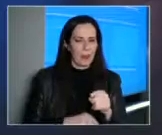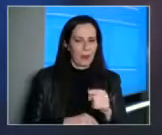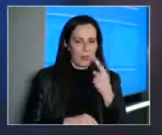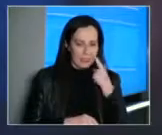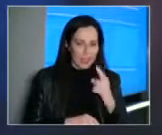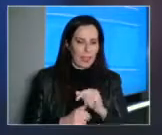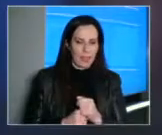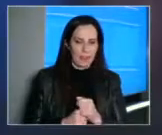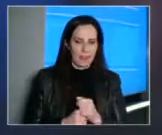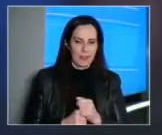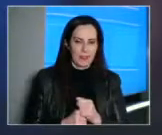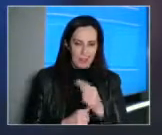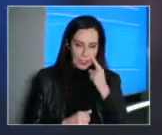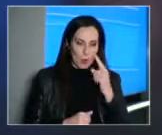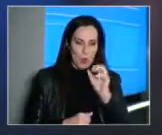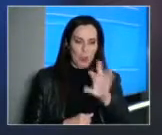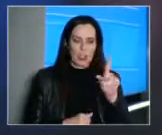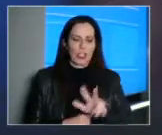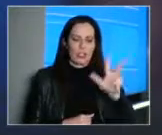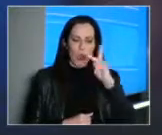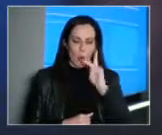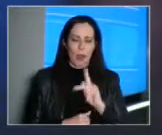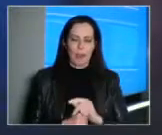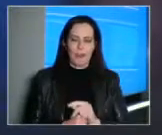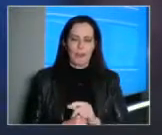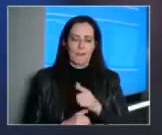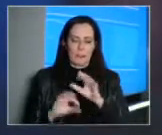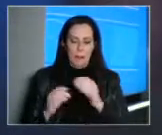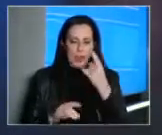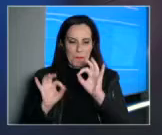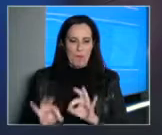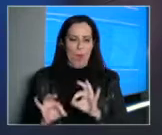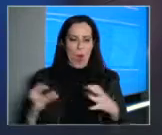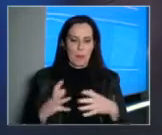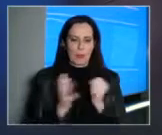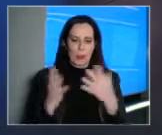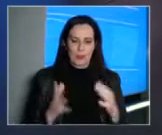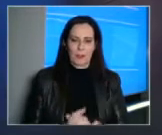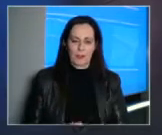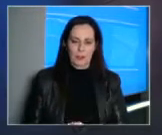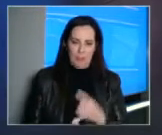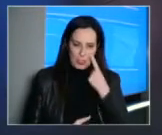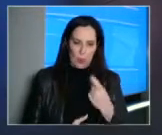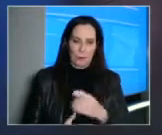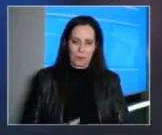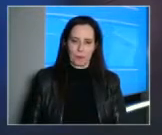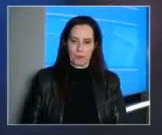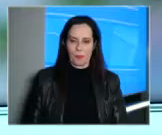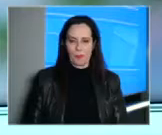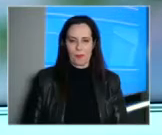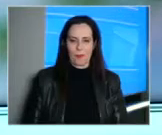נראה בקריינית, בשידור של צפון קוריאה הרשמי, ואיך זה נראה במסיבת העיתונאים עם קים עצמו שם